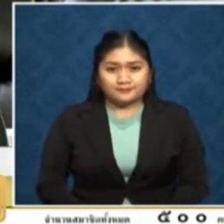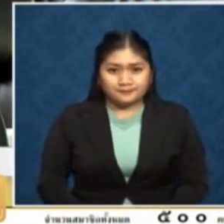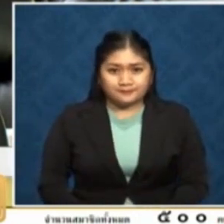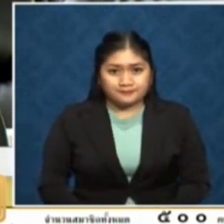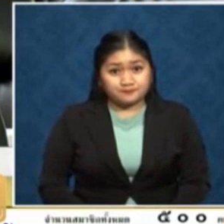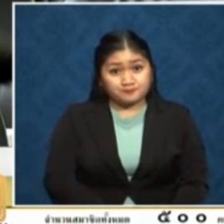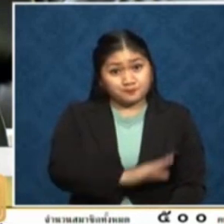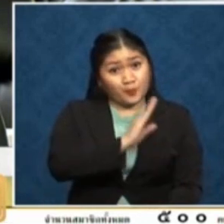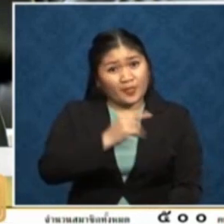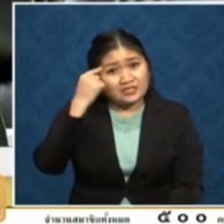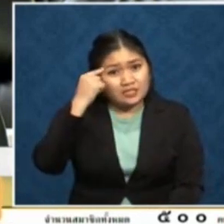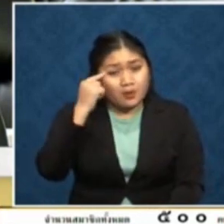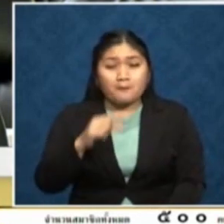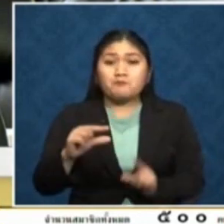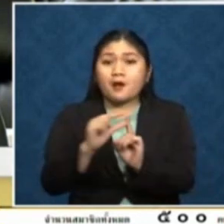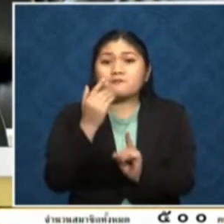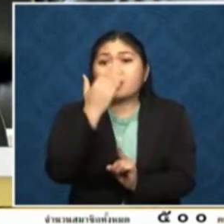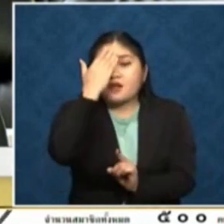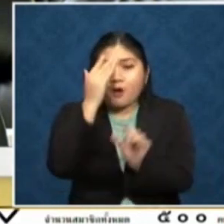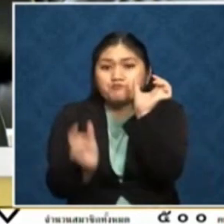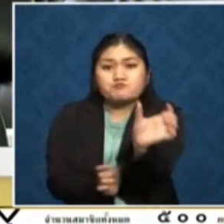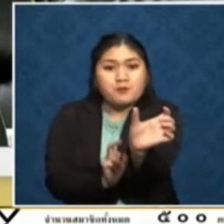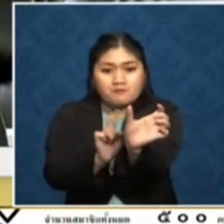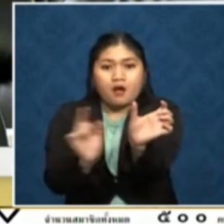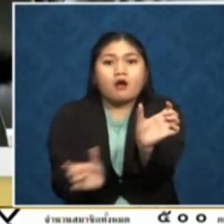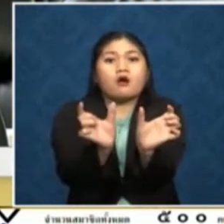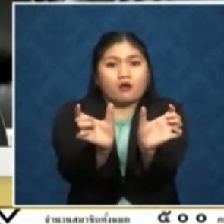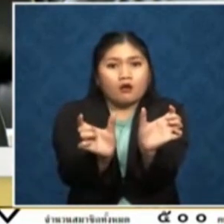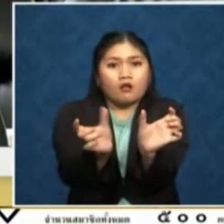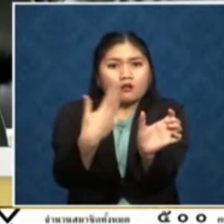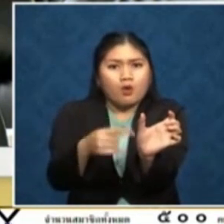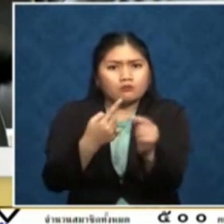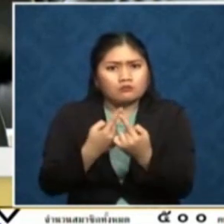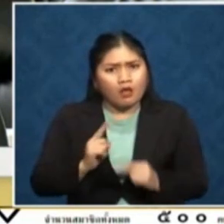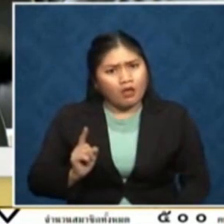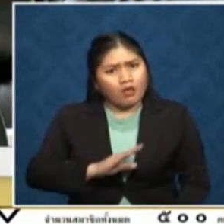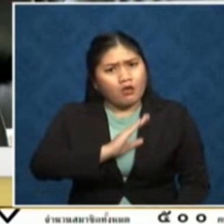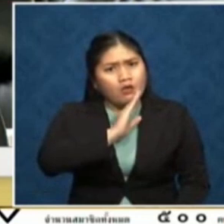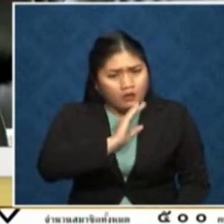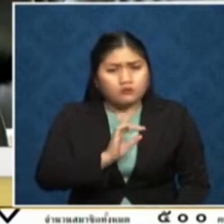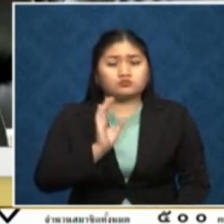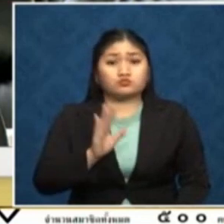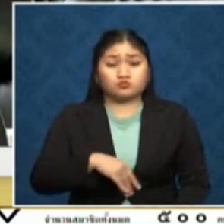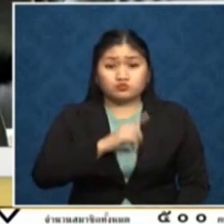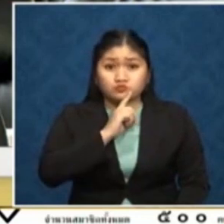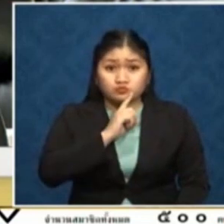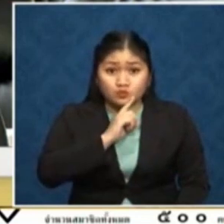นท่านก็คือคนเหมือนกันนะครับอย่าได้เพียงแต่ว่าคำนำหน้าน